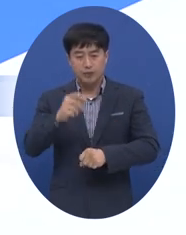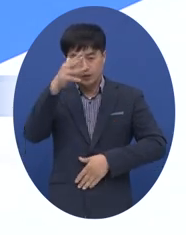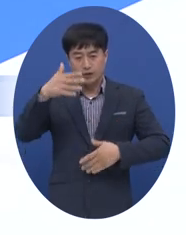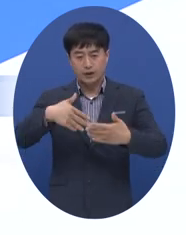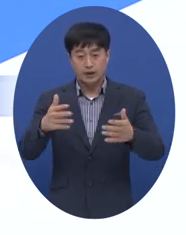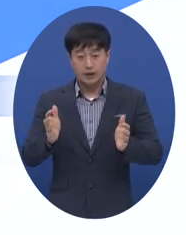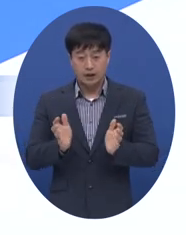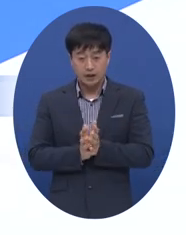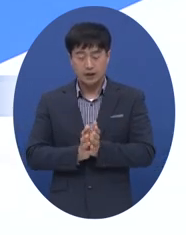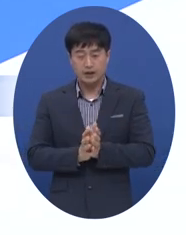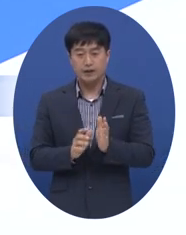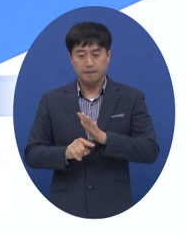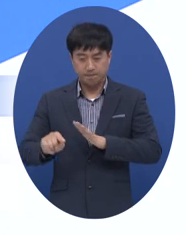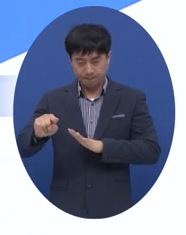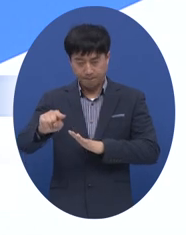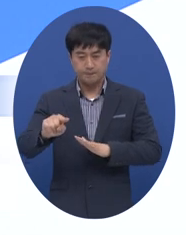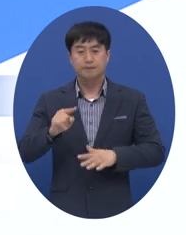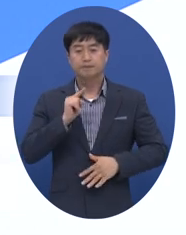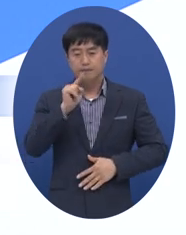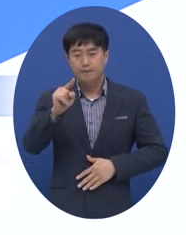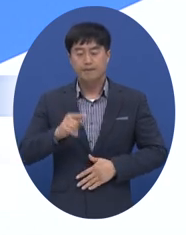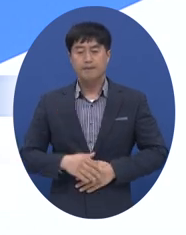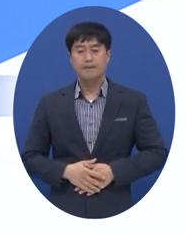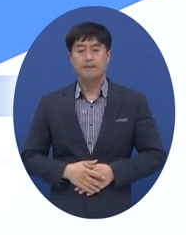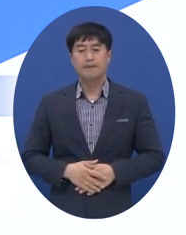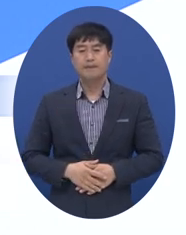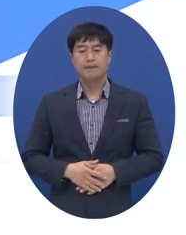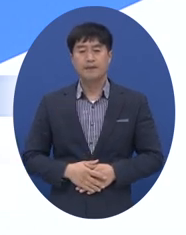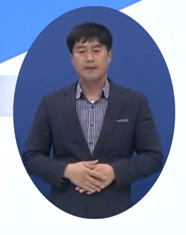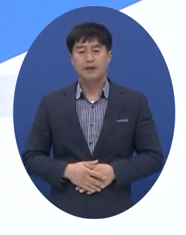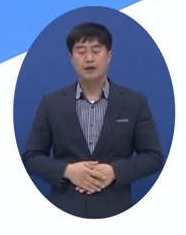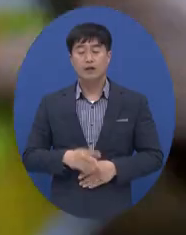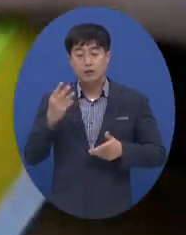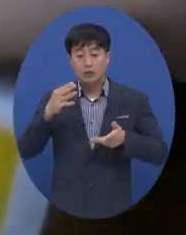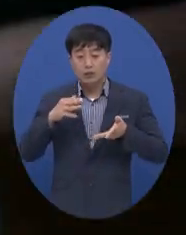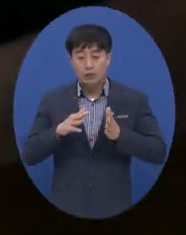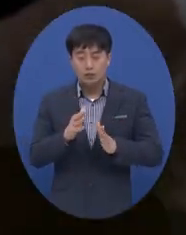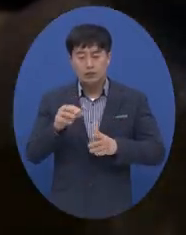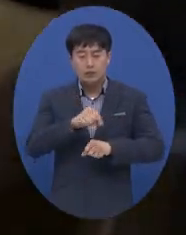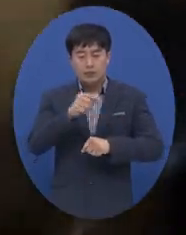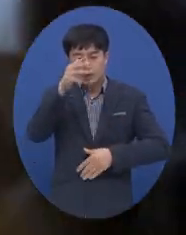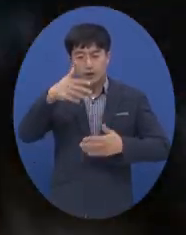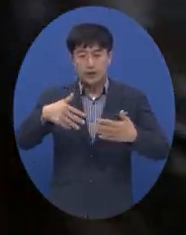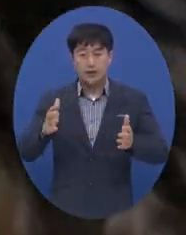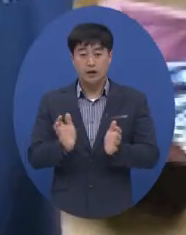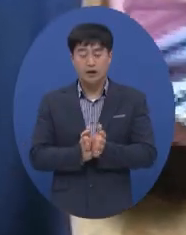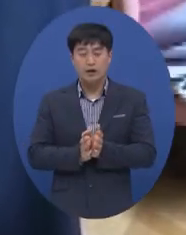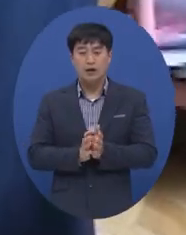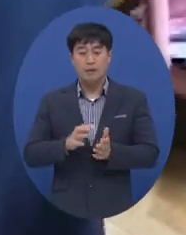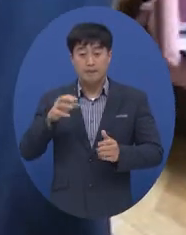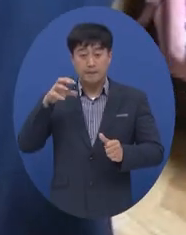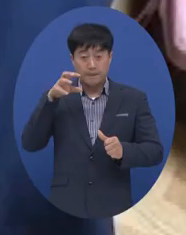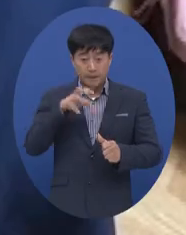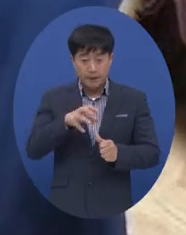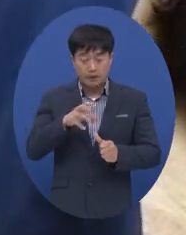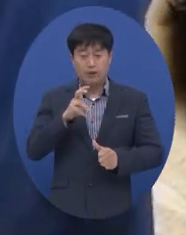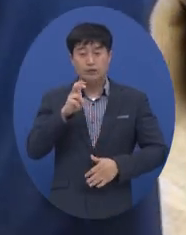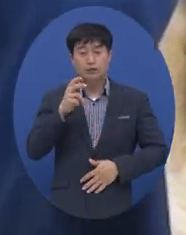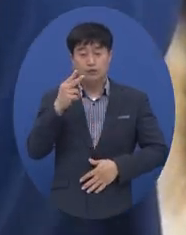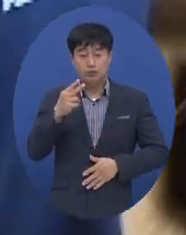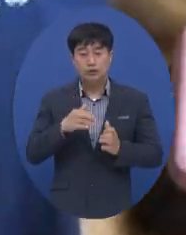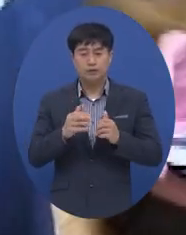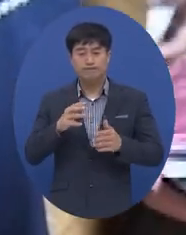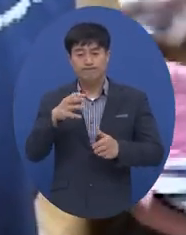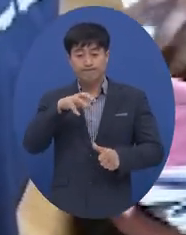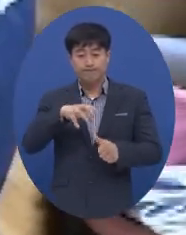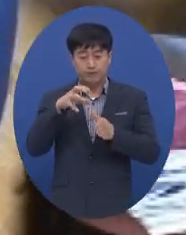세상을 만드는데 우리 특사경이 앞장서 나가겠습니다. 경기도 특사경은 적발된 대부업자 중 22명을